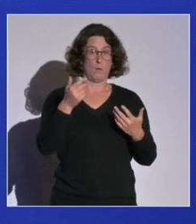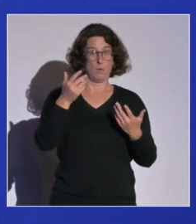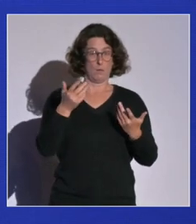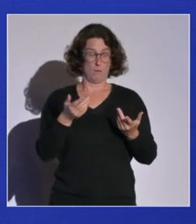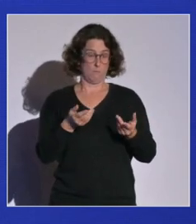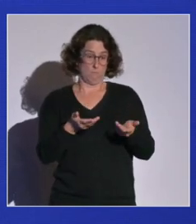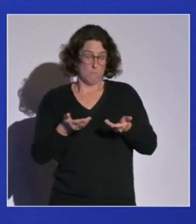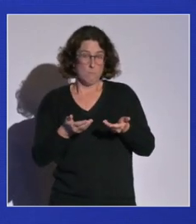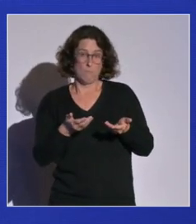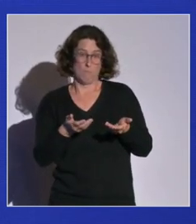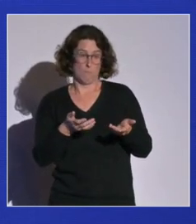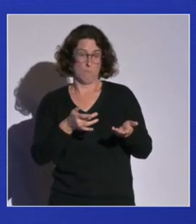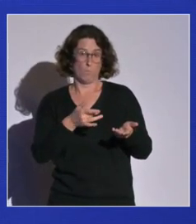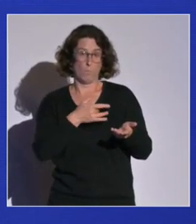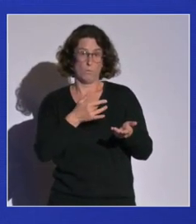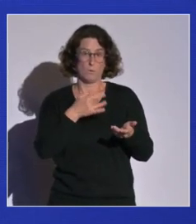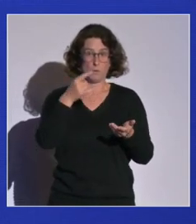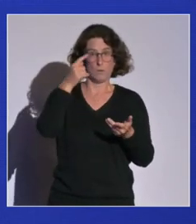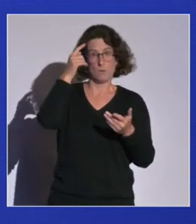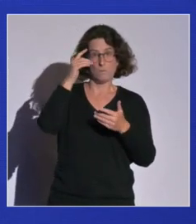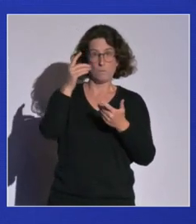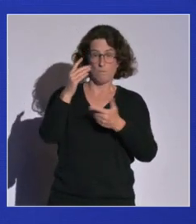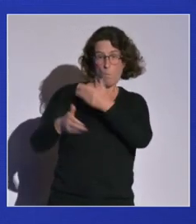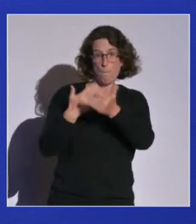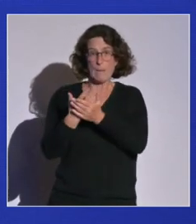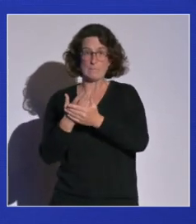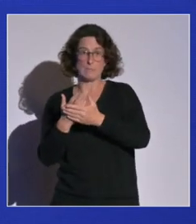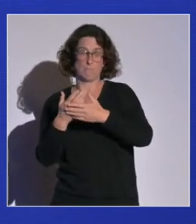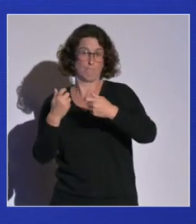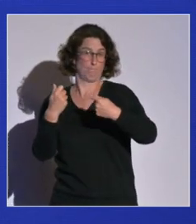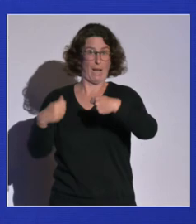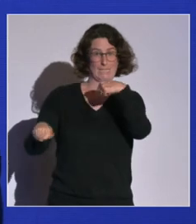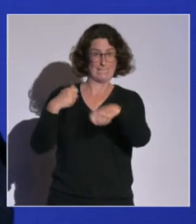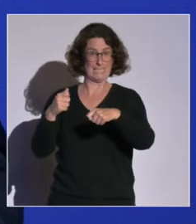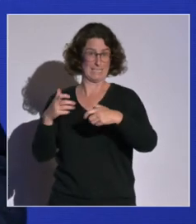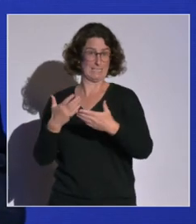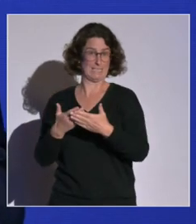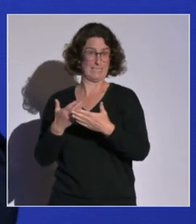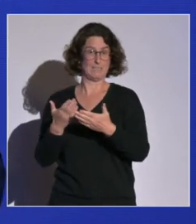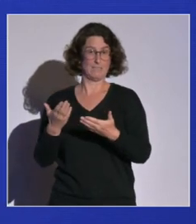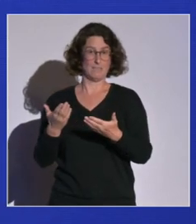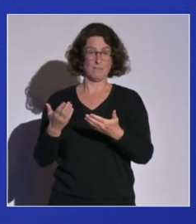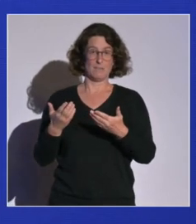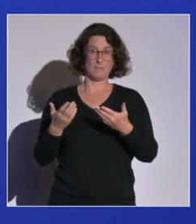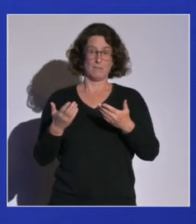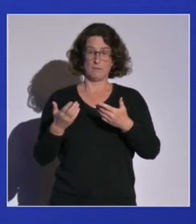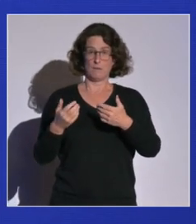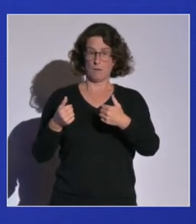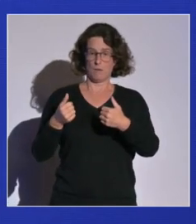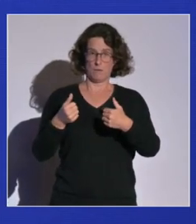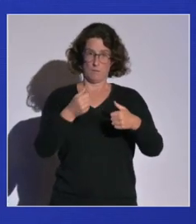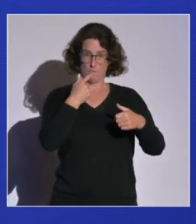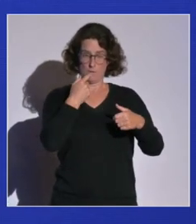permettre la fabrication de substituts aux matières plastiques. Et qu'on n'ait plus de matières plastiques qui ne peuvent pas être